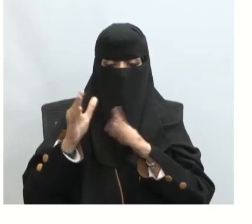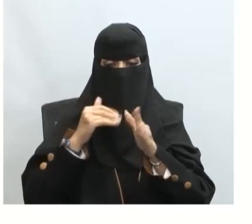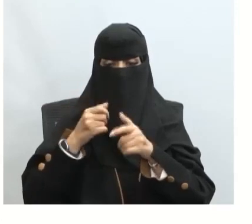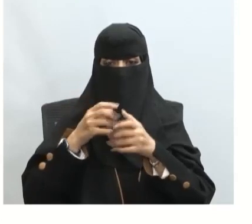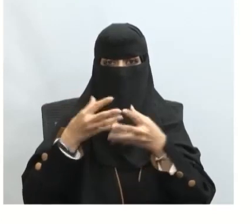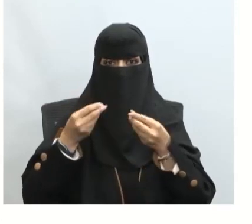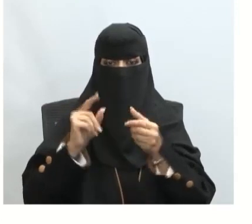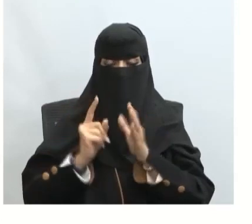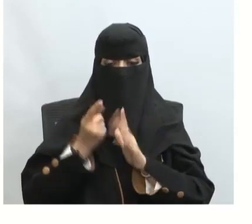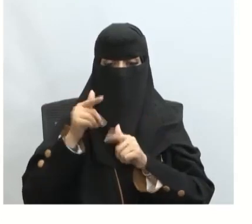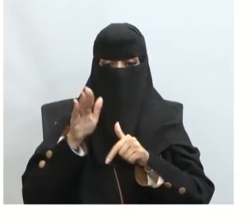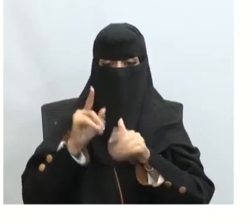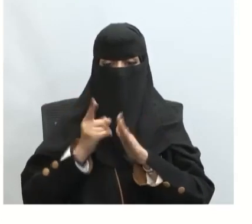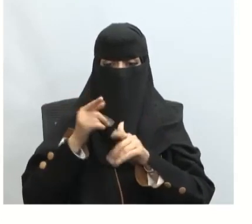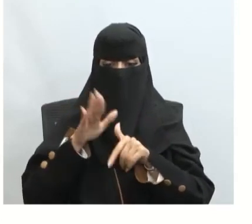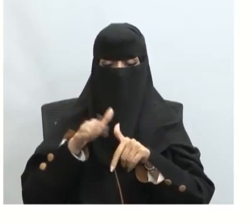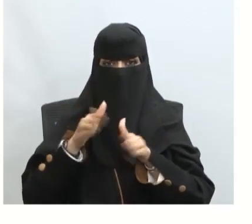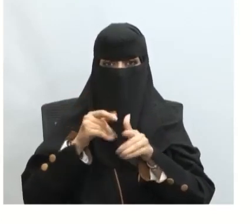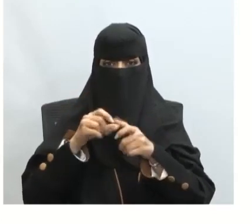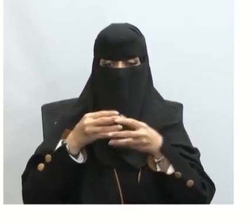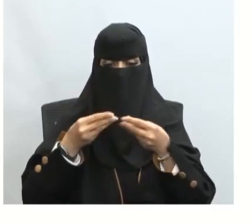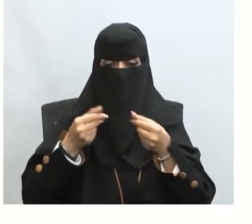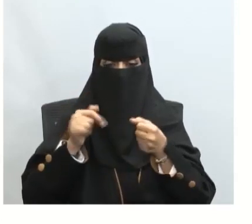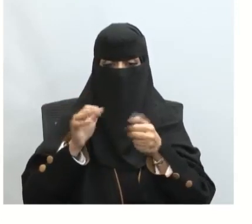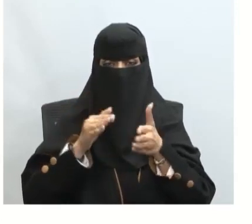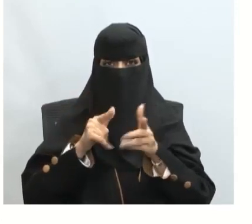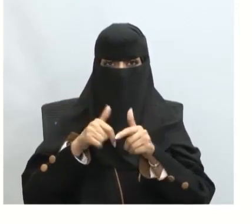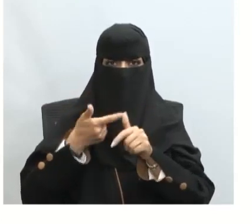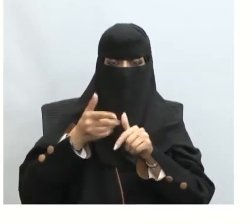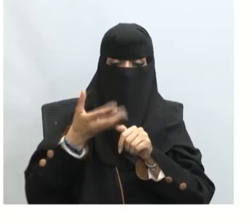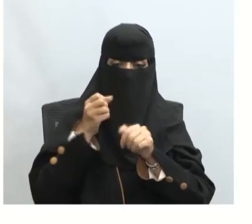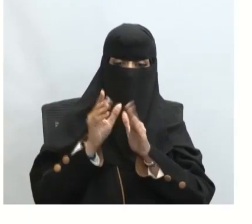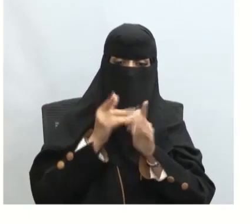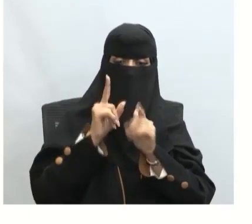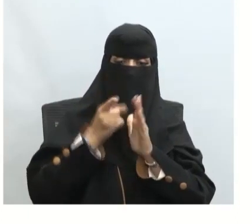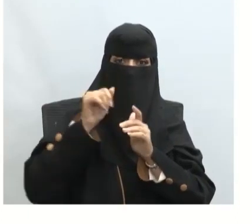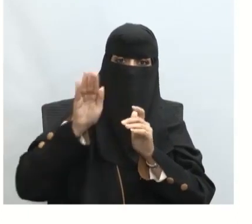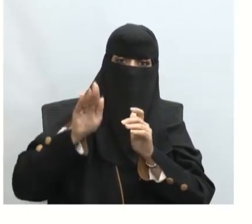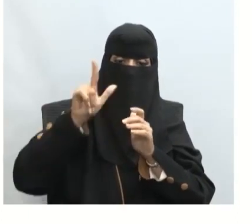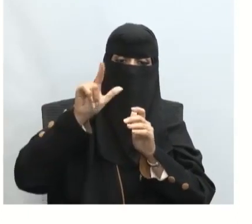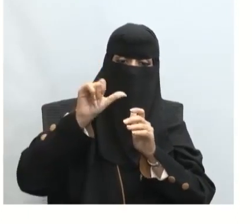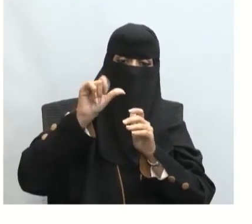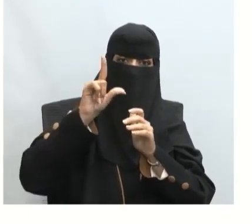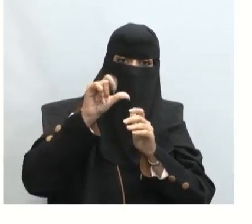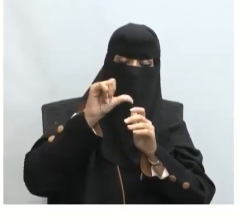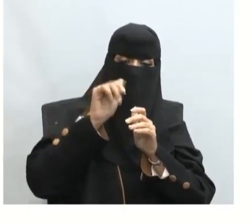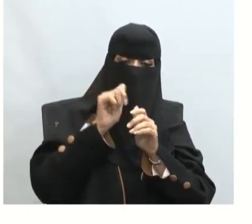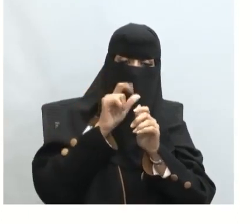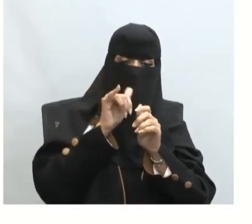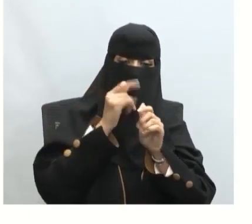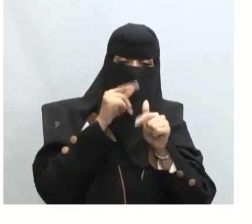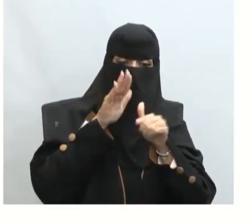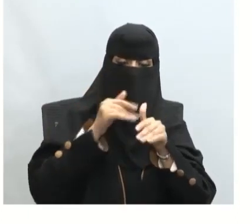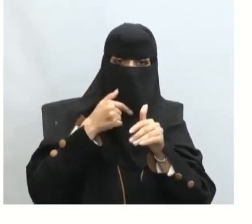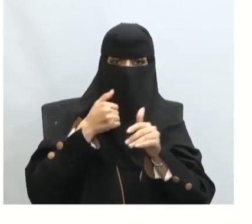السليلوز والذي يوجد في الياف الخشب بحمض النيتريك انتج البلاستيك لاول مره اللي هو سلولي ويتطلب